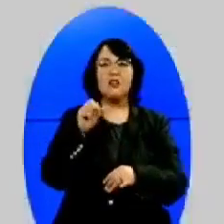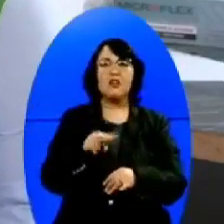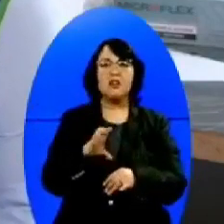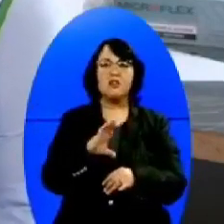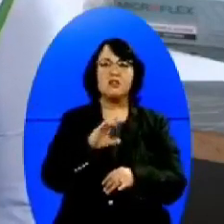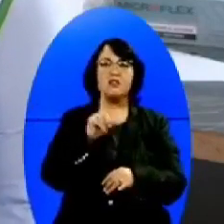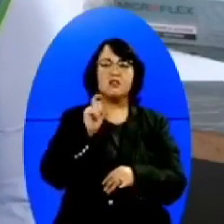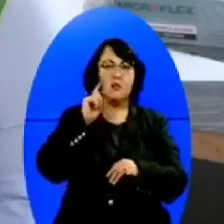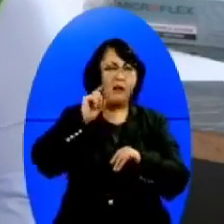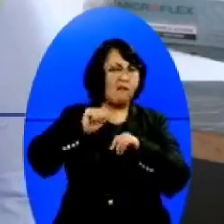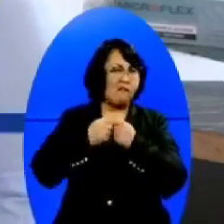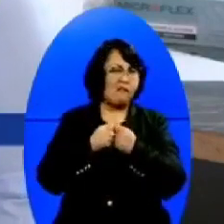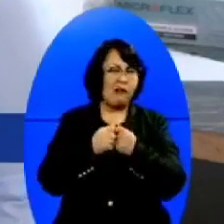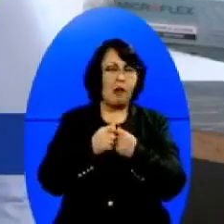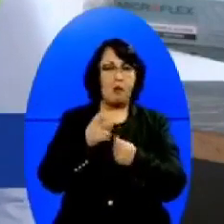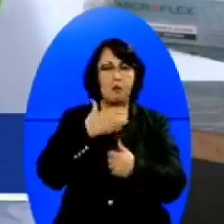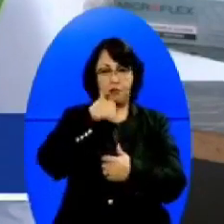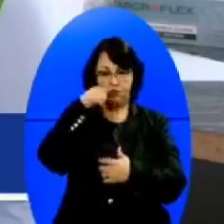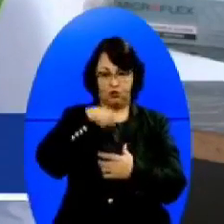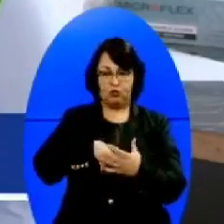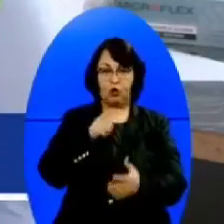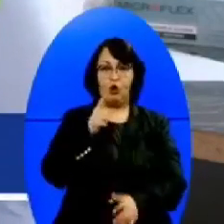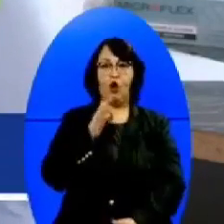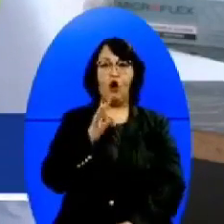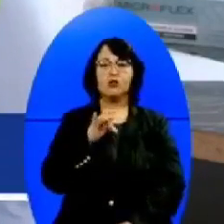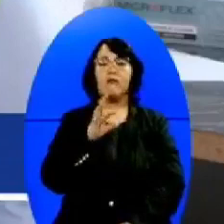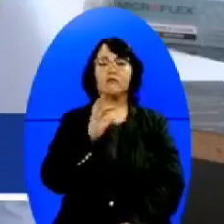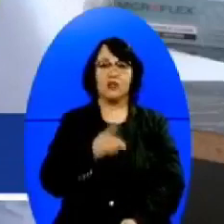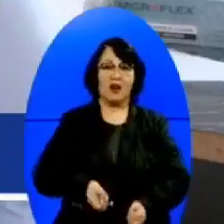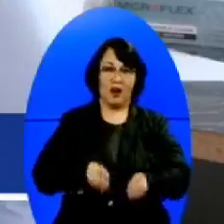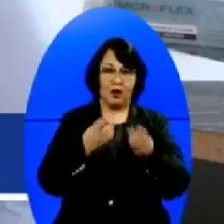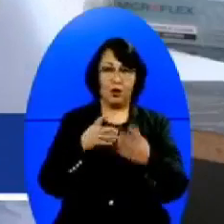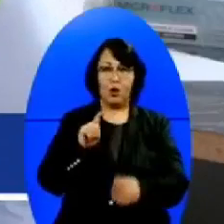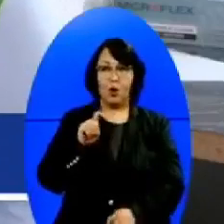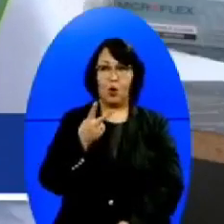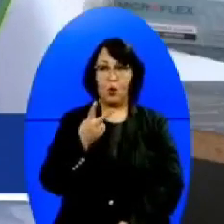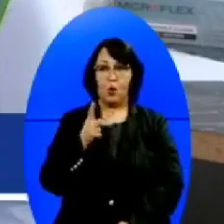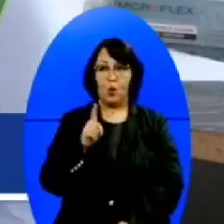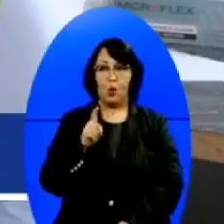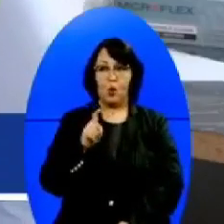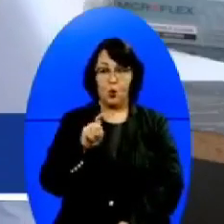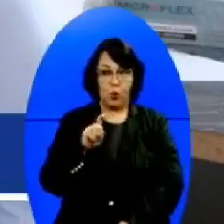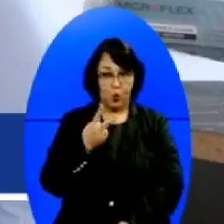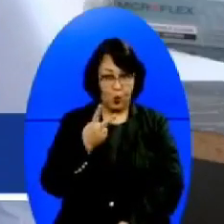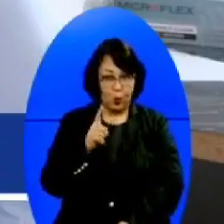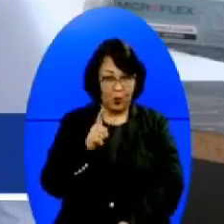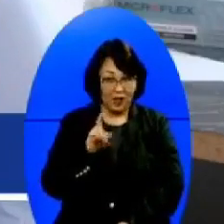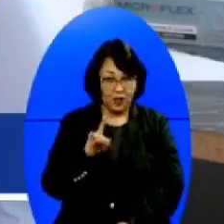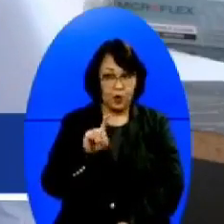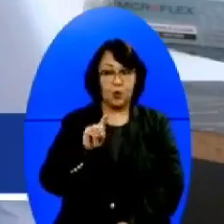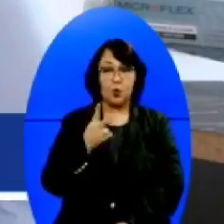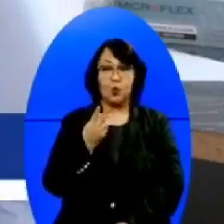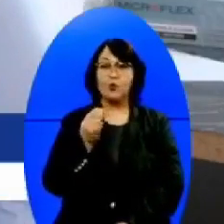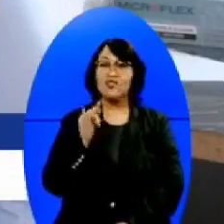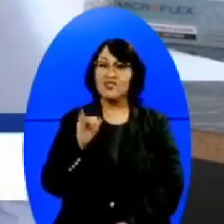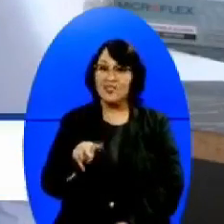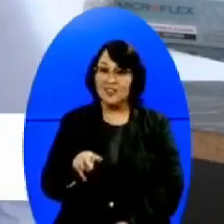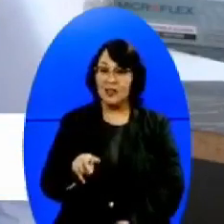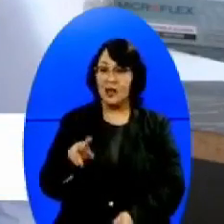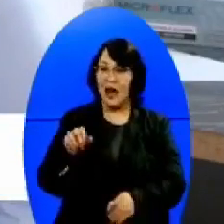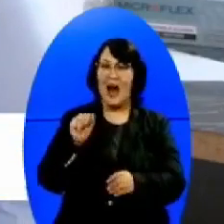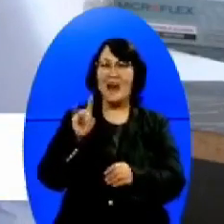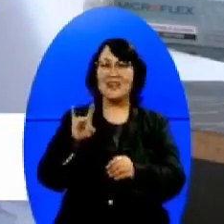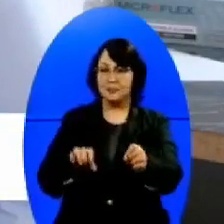байцгаа. Хүхрийн хүчил нь өөрөө ямар хортой байх гэхээр арсан төрсэн тохиолдолд хүний шууд түлнэ. А нүд рүү орох юм бол нүдийг